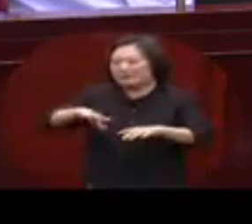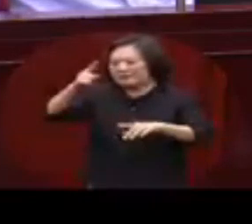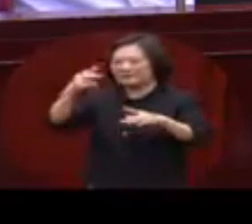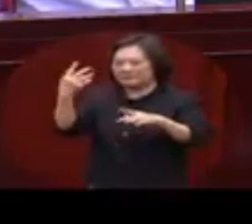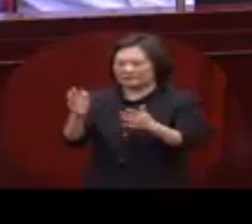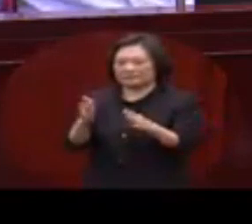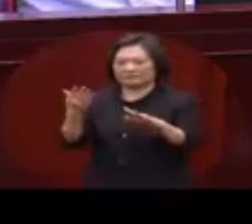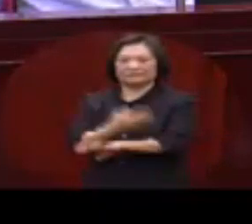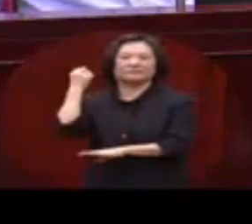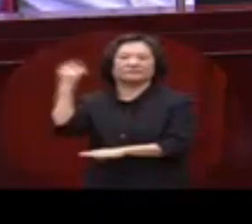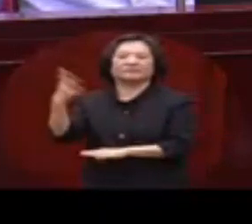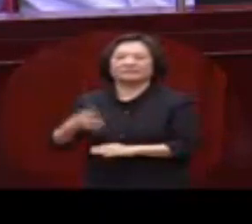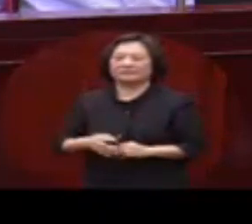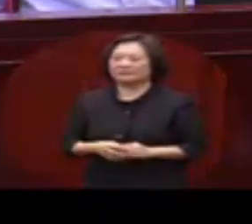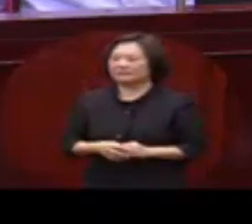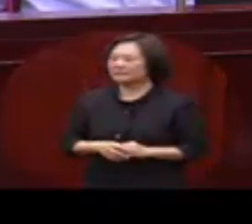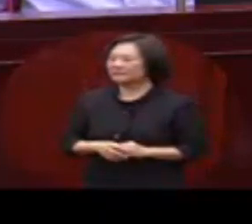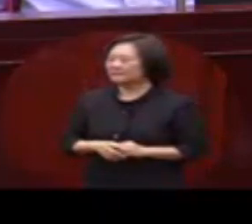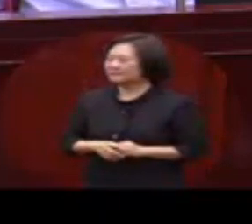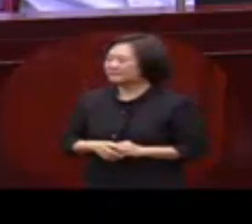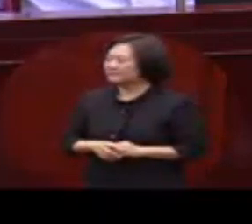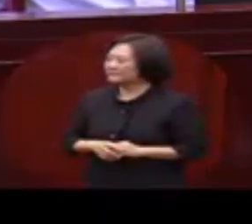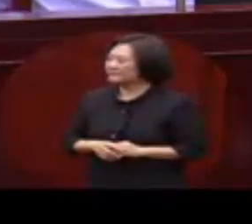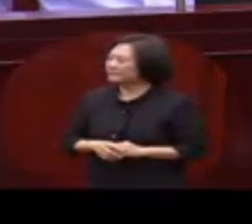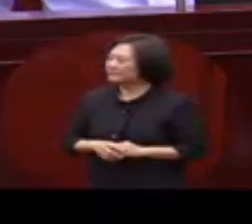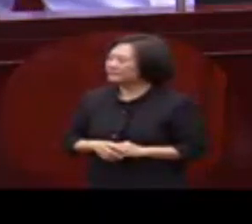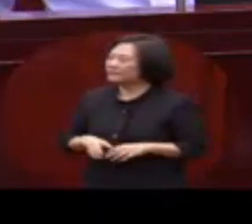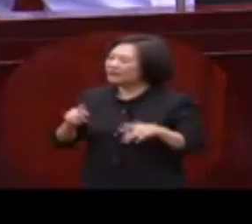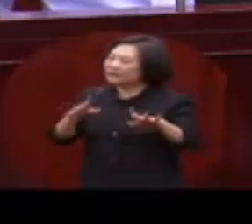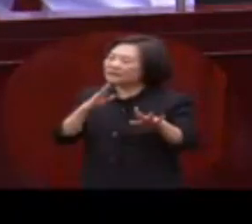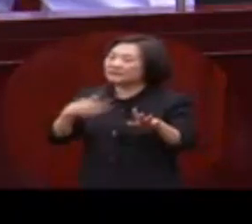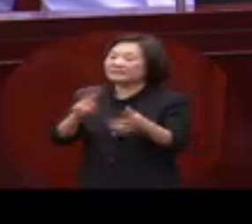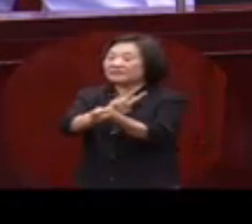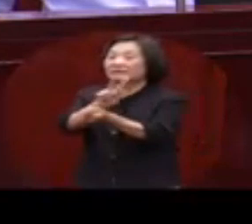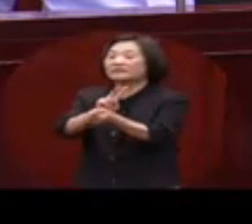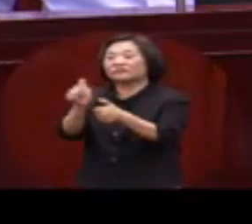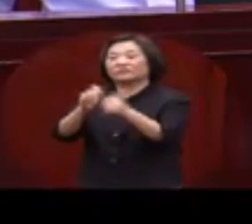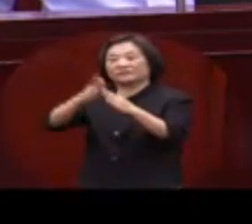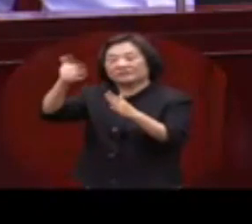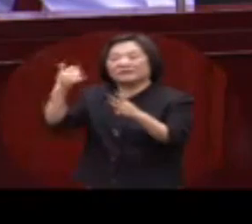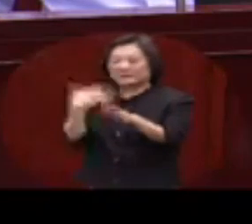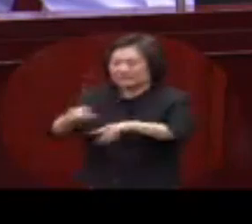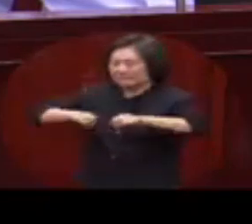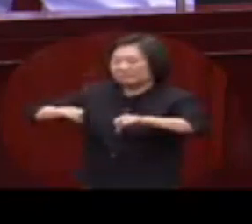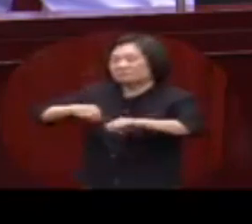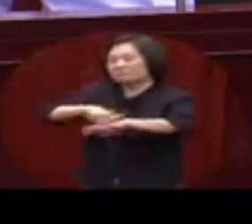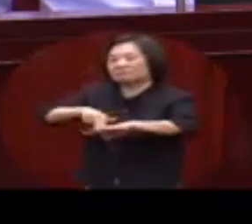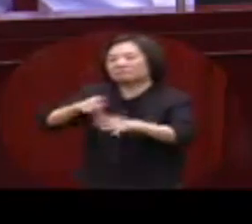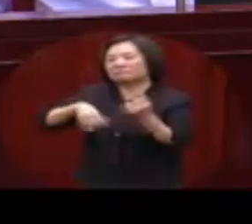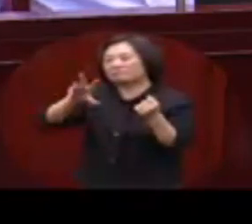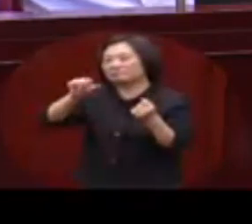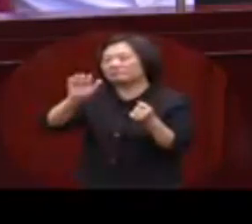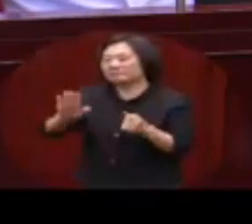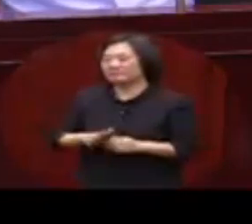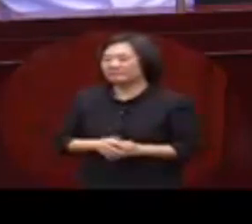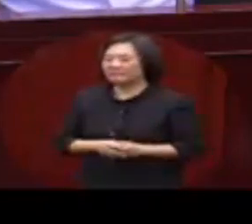推。现在共化都更在林务市长的时候就已经划了85处的更新地区，这个会推动。